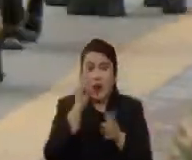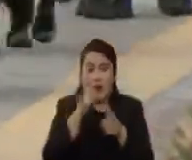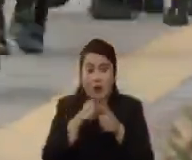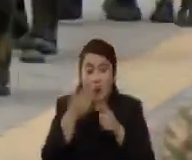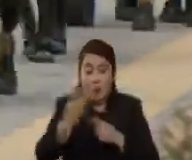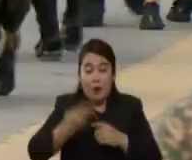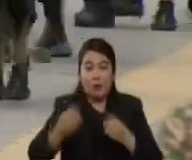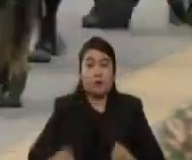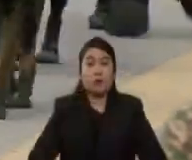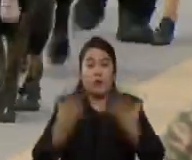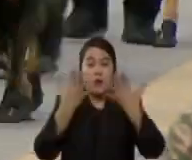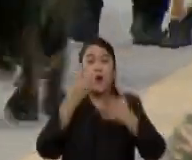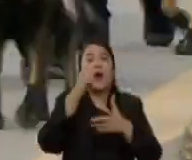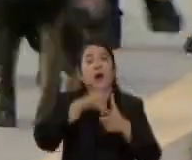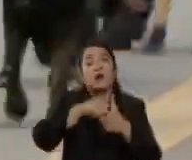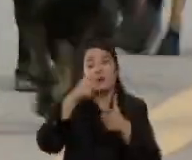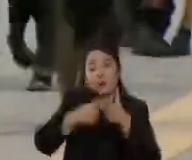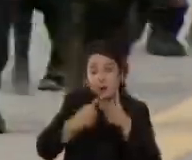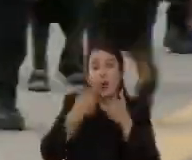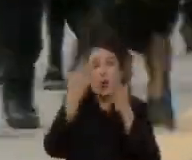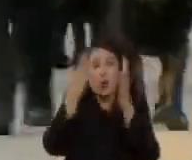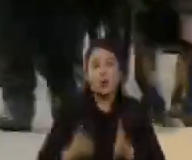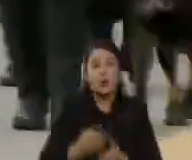serta orang hilang.